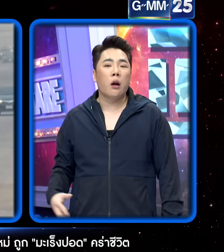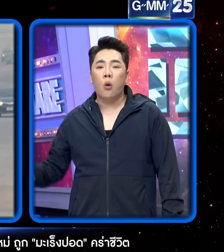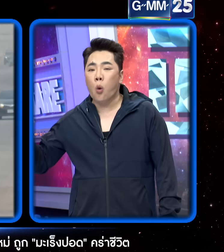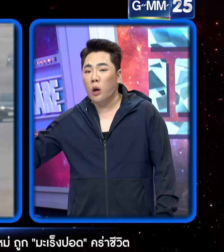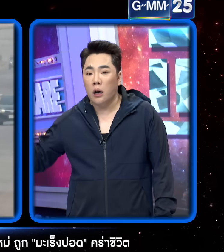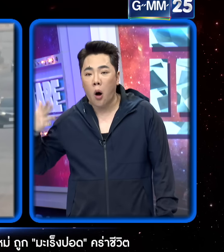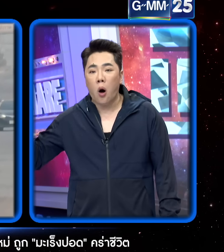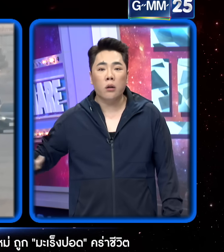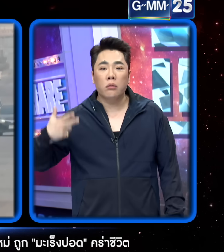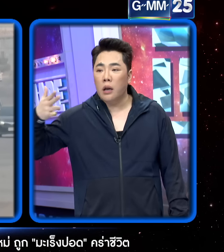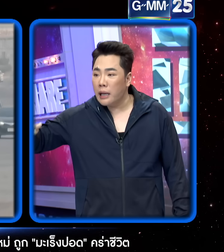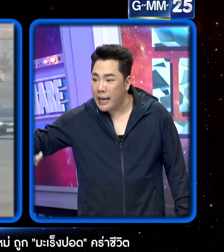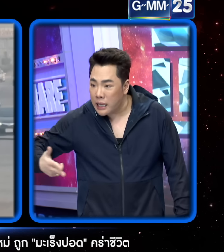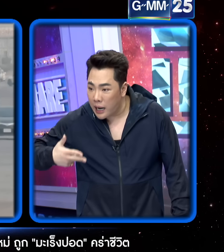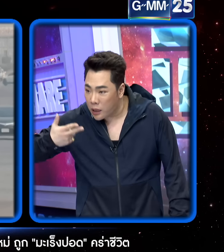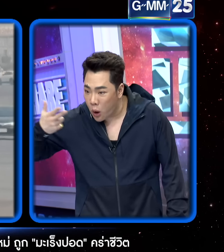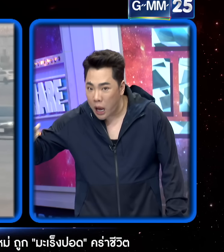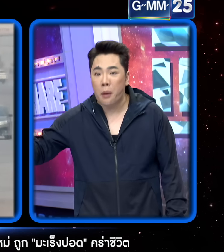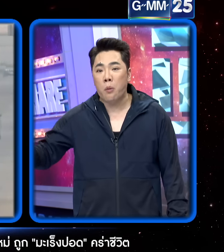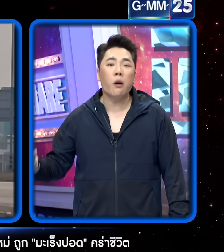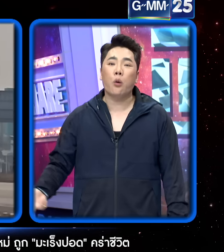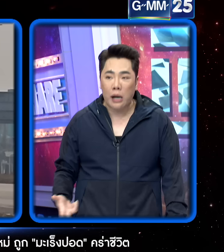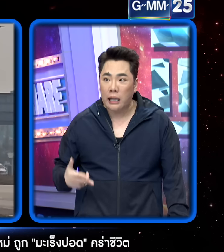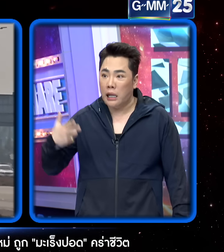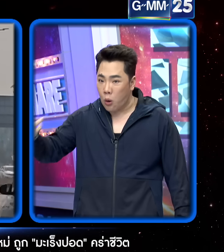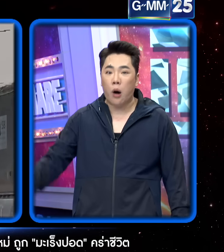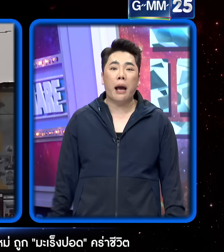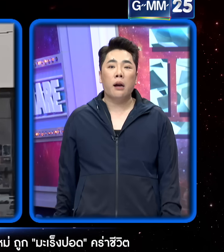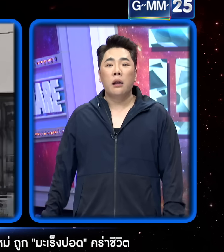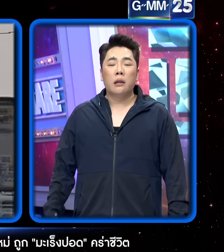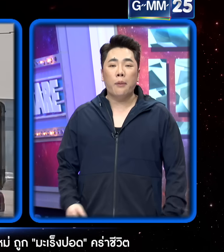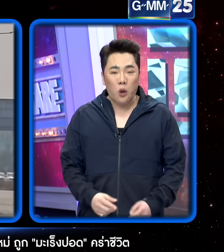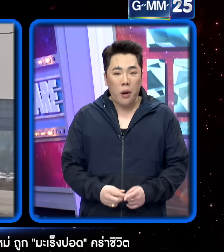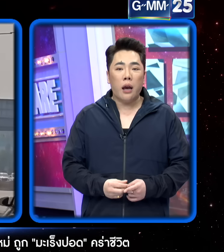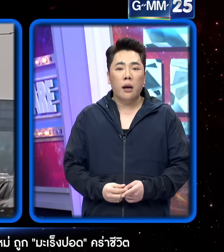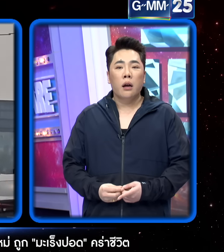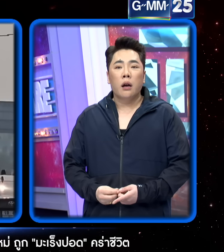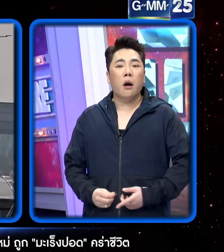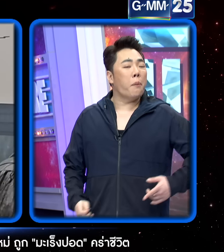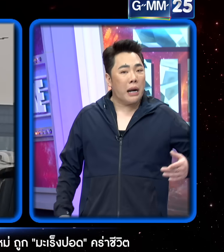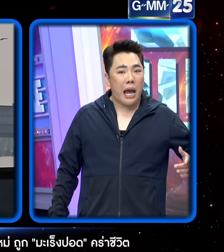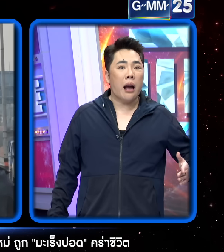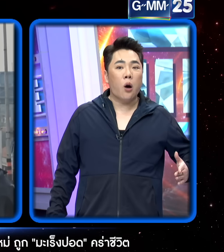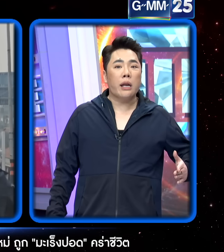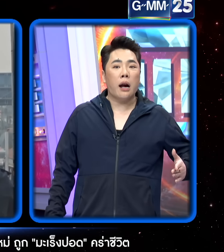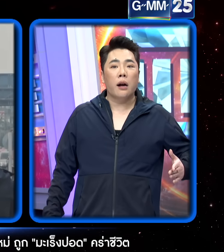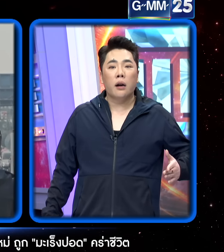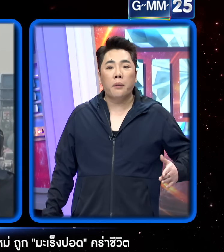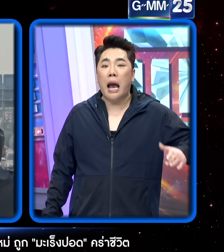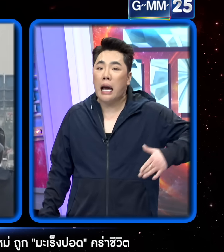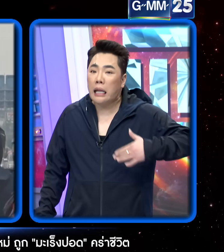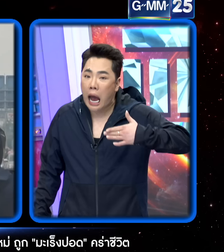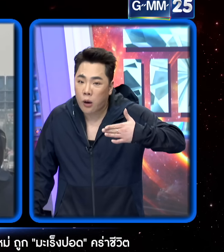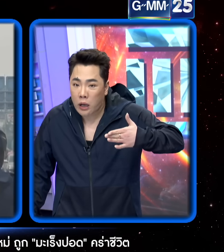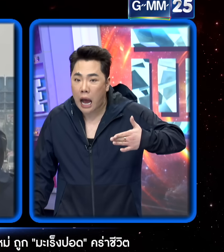ายถึงว่าคุณลองเอ็กซเรย์ตัวเองไปพร้อมเวลาที่เราเข้าไปท่านผู้ชมฮะเขาบอกภรรยาของเขาเนี่ย